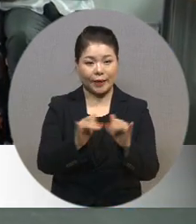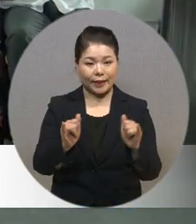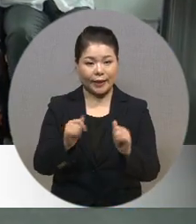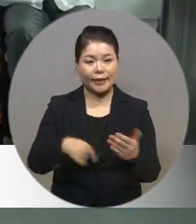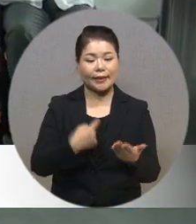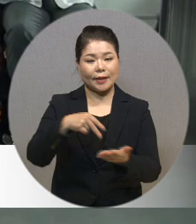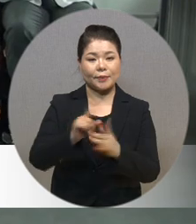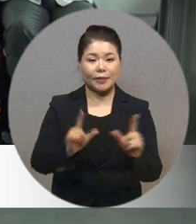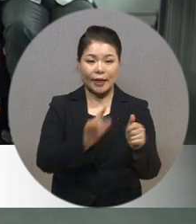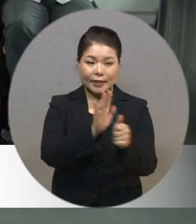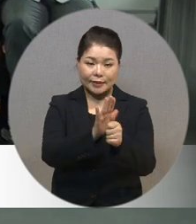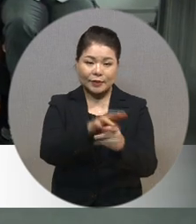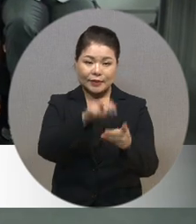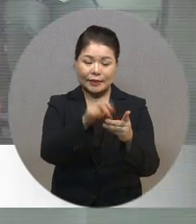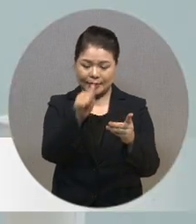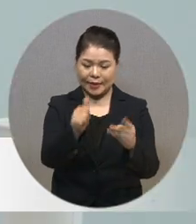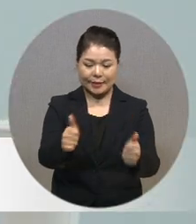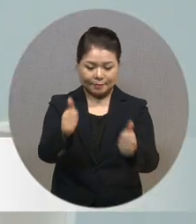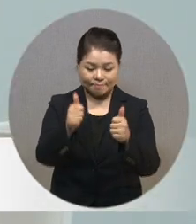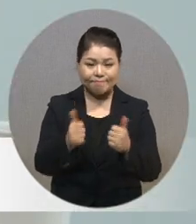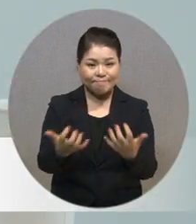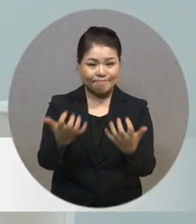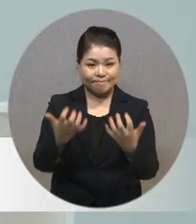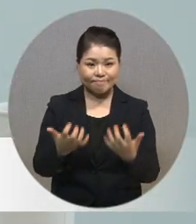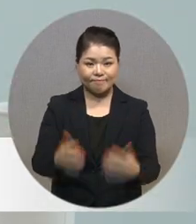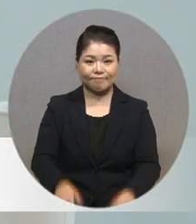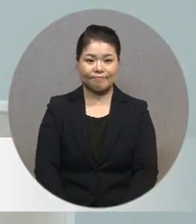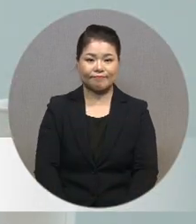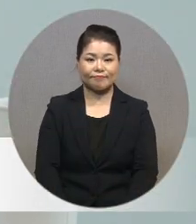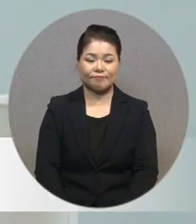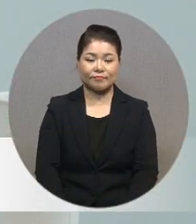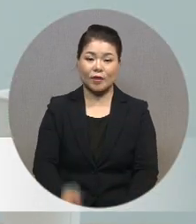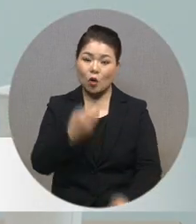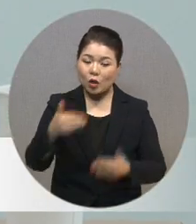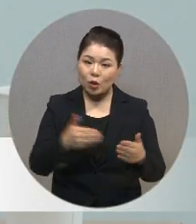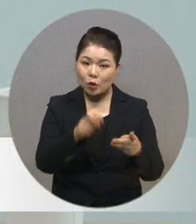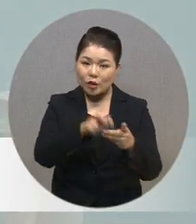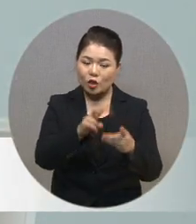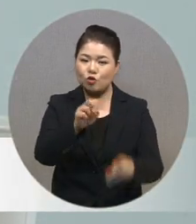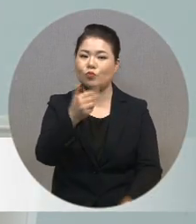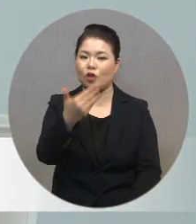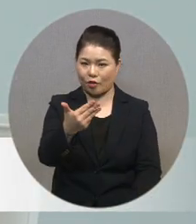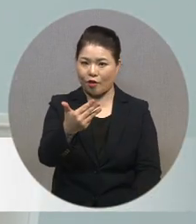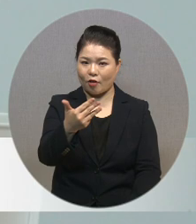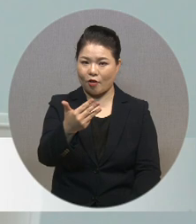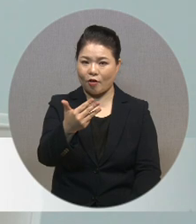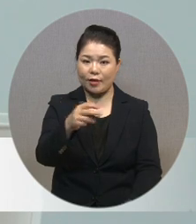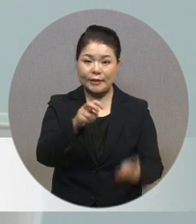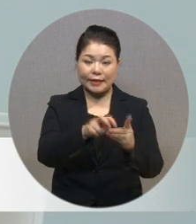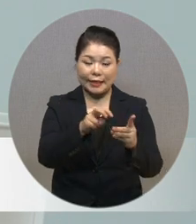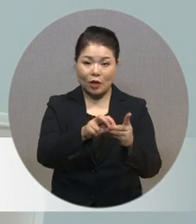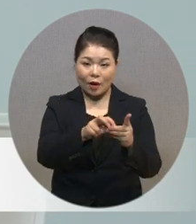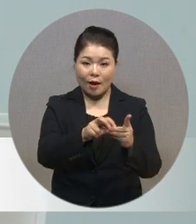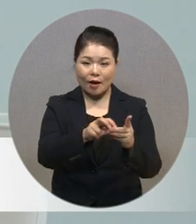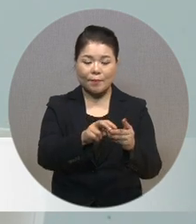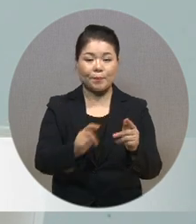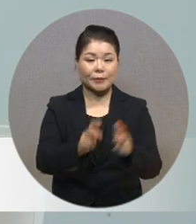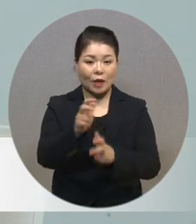자립생활 지원센터장들이 참석했습니다. 경기도에 센터가 지금 28개 있습니다. 또 이제 센터로도 이제